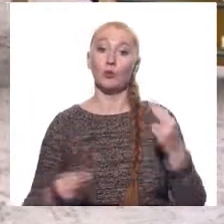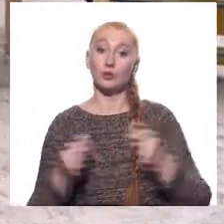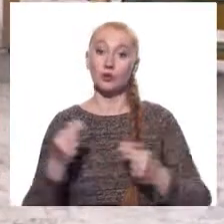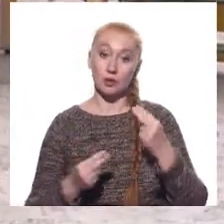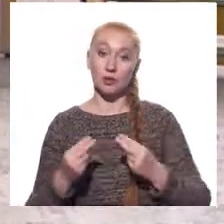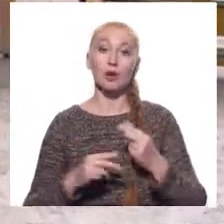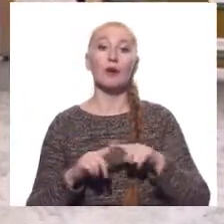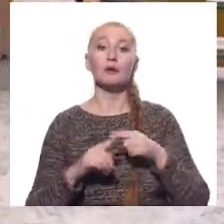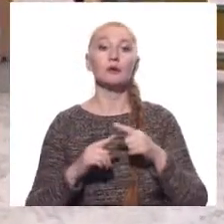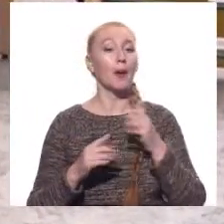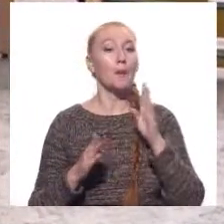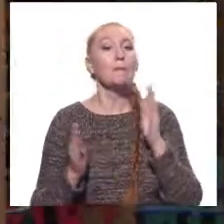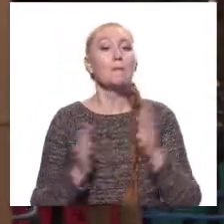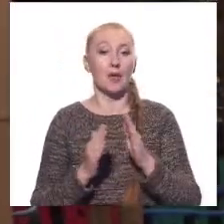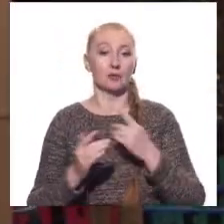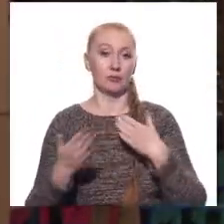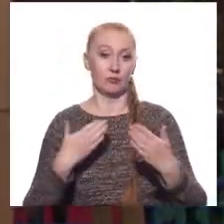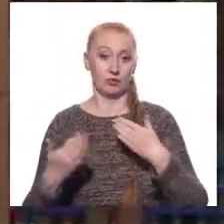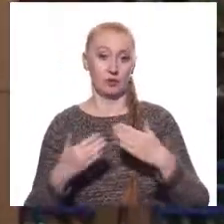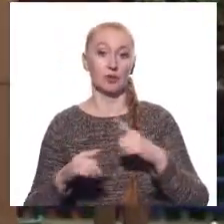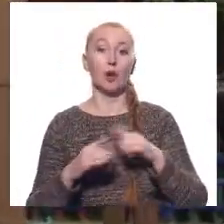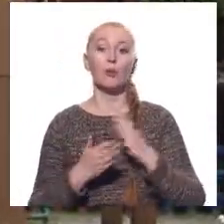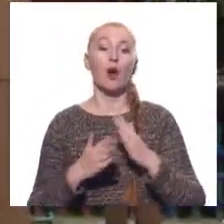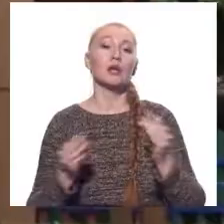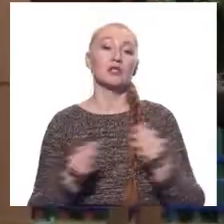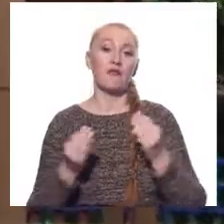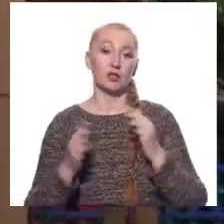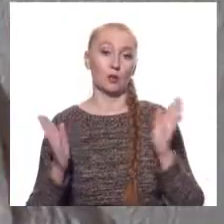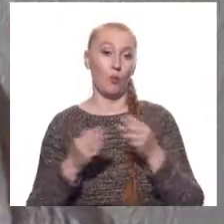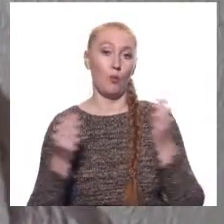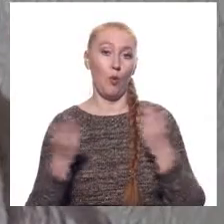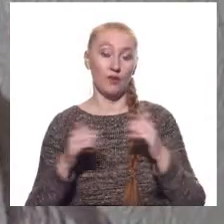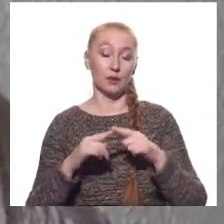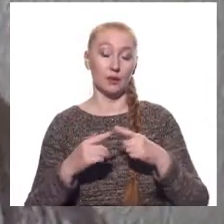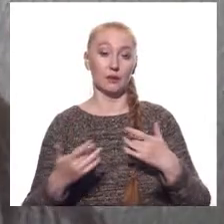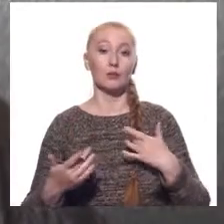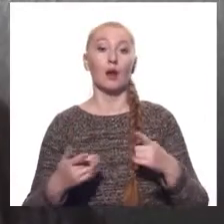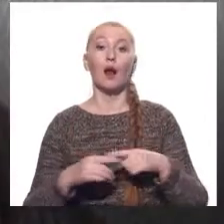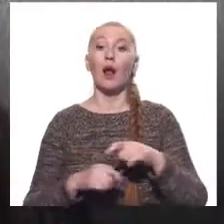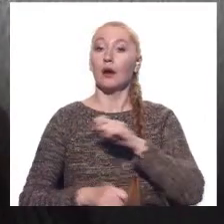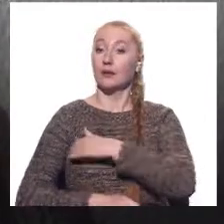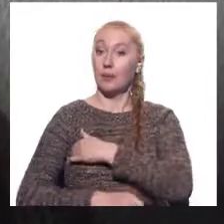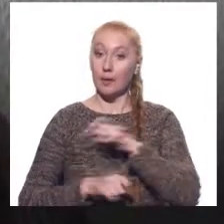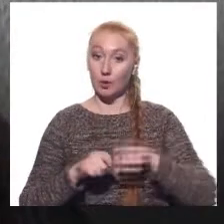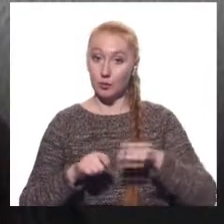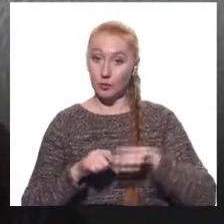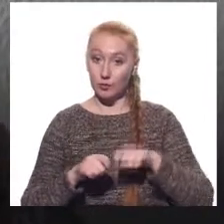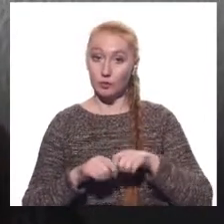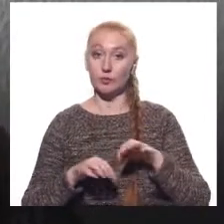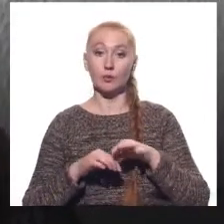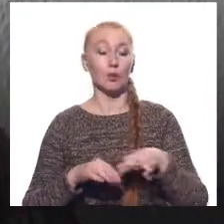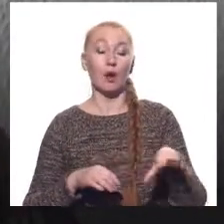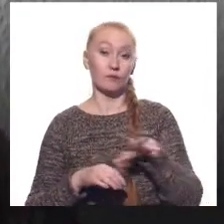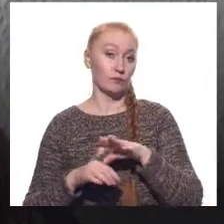в ігри, де мінімум контактуватимуть один з одним, перебуватимуть на свіжому повітрі. Проведення температурного скринінгу пройшло